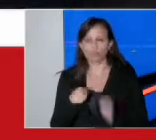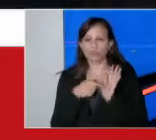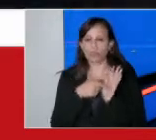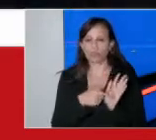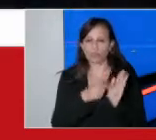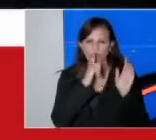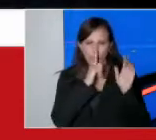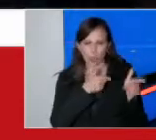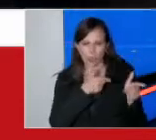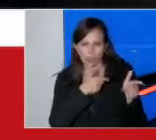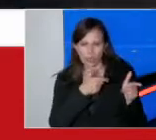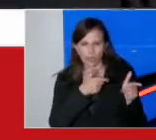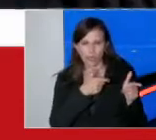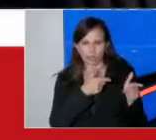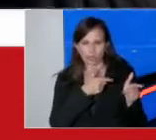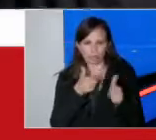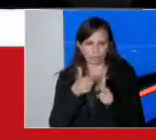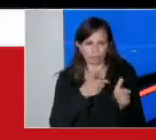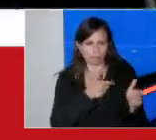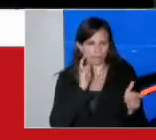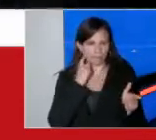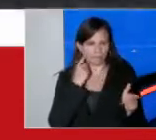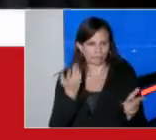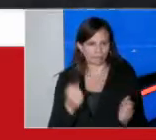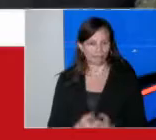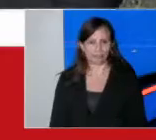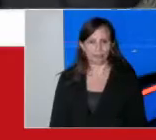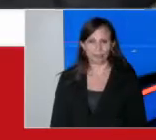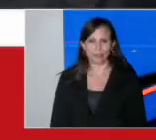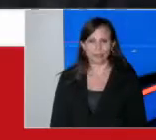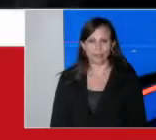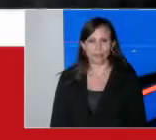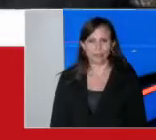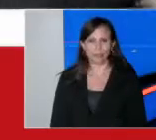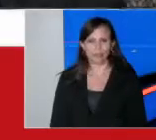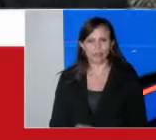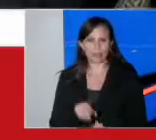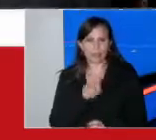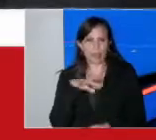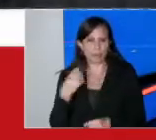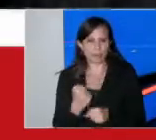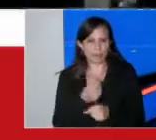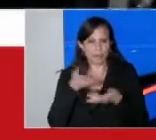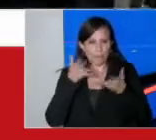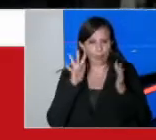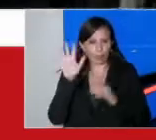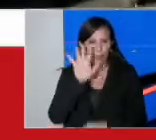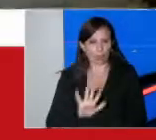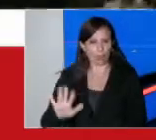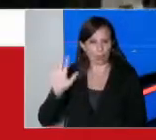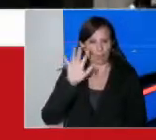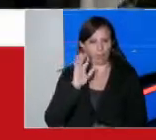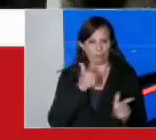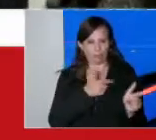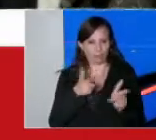את רובי השער הזה, הוא מכוון, גם לא, איך אני אומר לך, לא פעולה מאוד אירופאית, כן? בשנים האחרונות